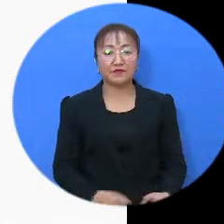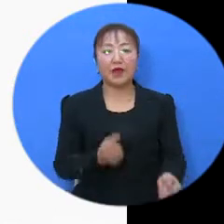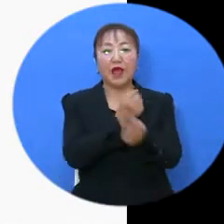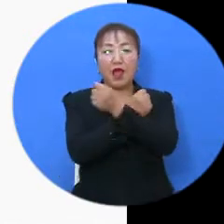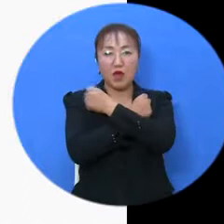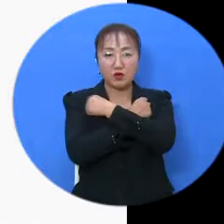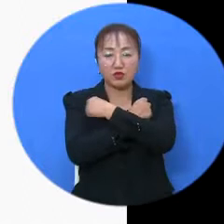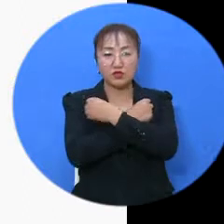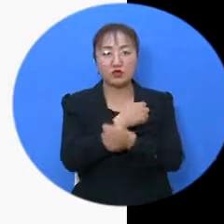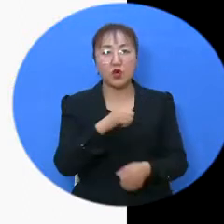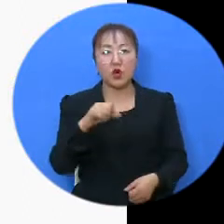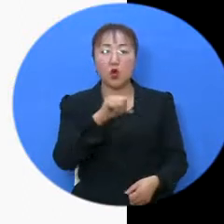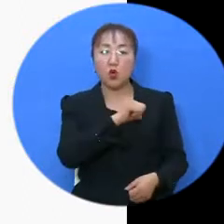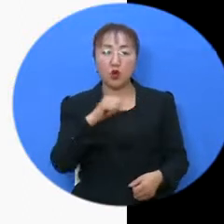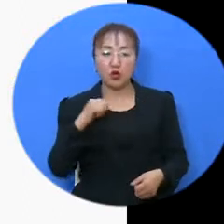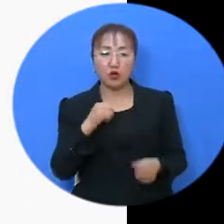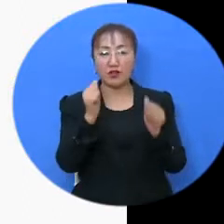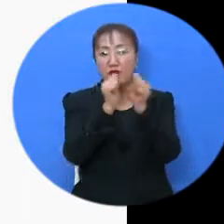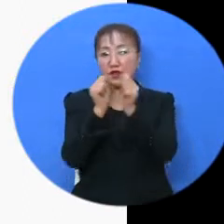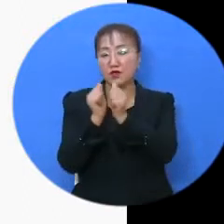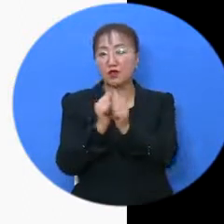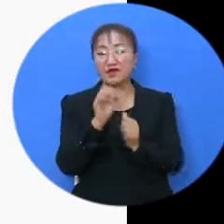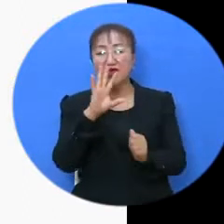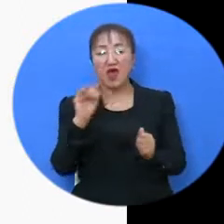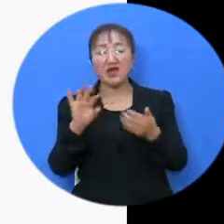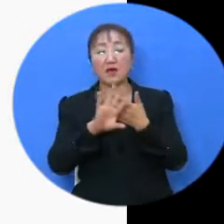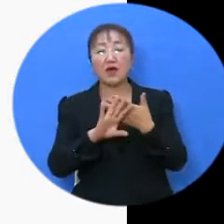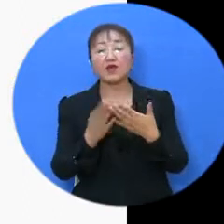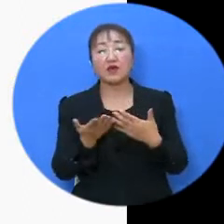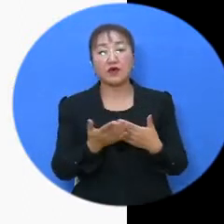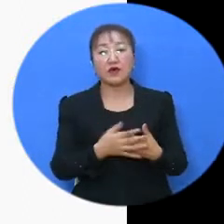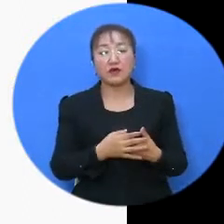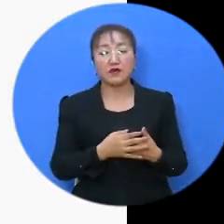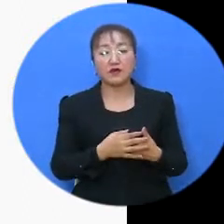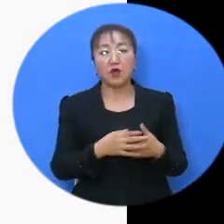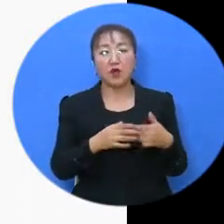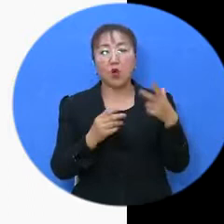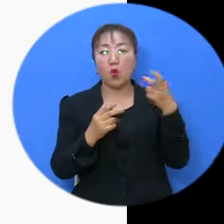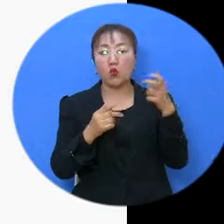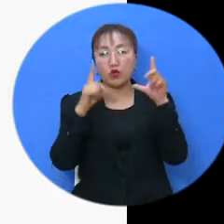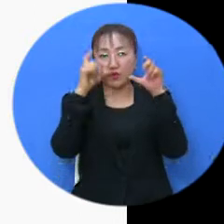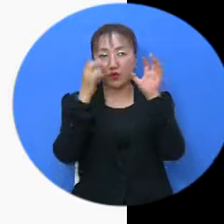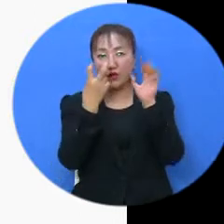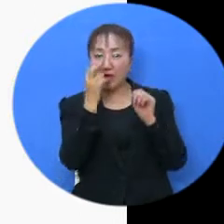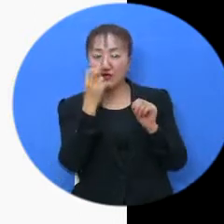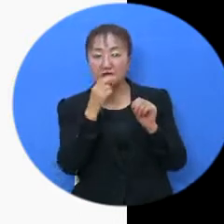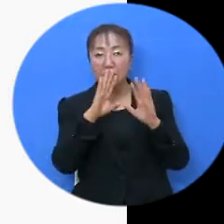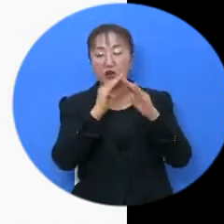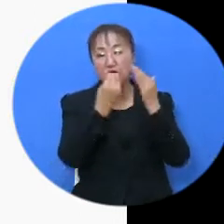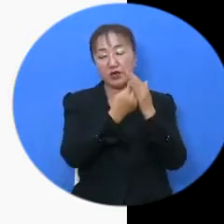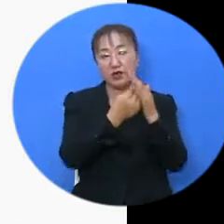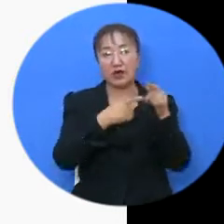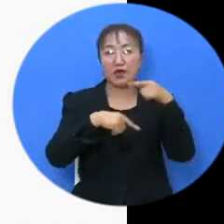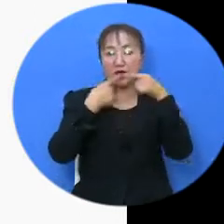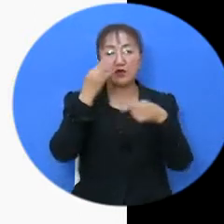Аюул ослоос өөрийгөө болон найз нөхдөө хэрхэн хамгаалах вэ? Доорх 3 зургийг ажиглан гэр бүлийнхэнтэйгээ